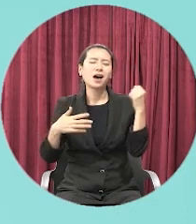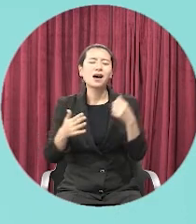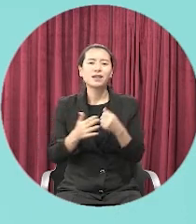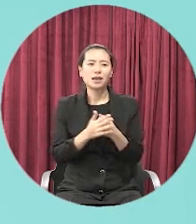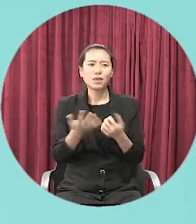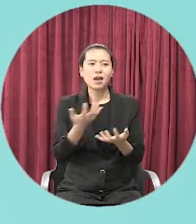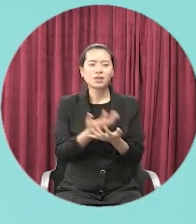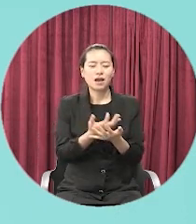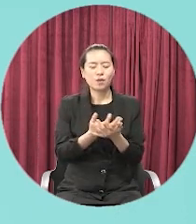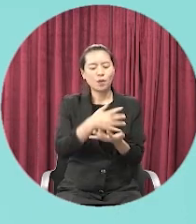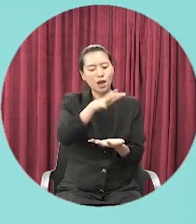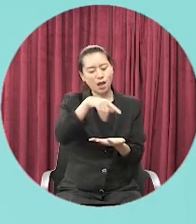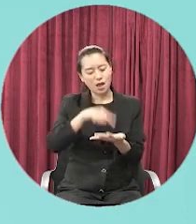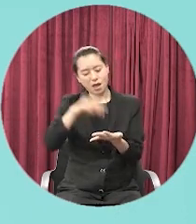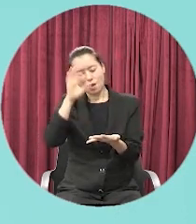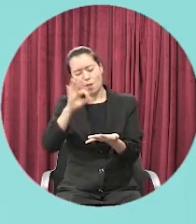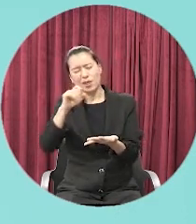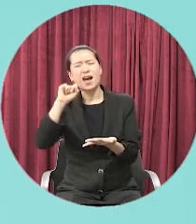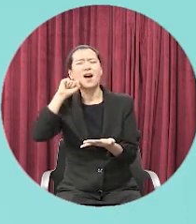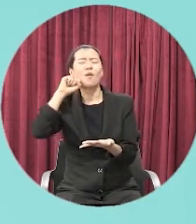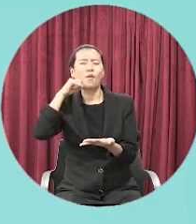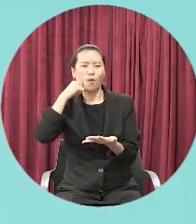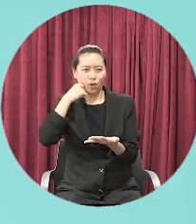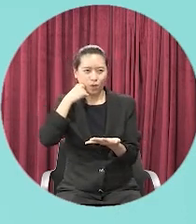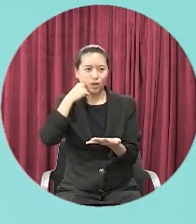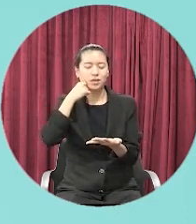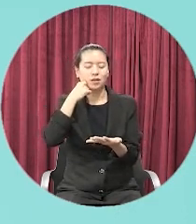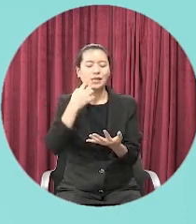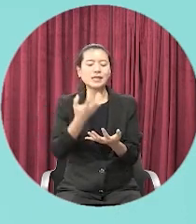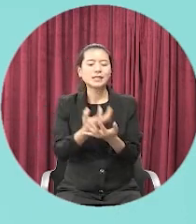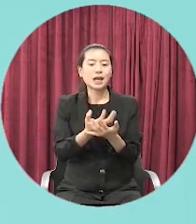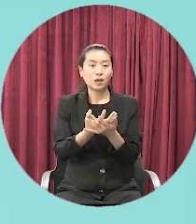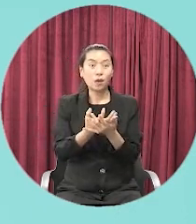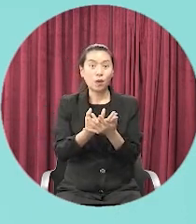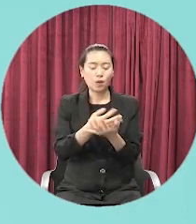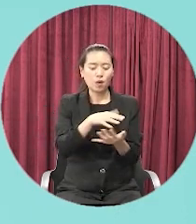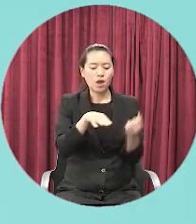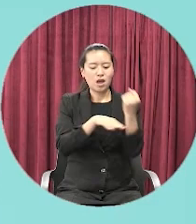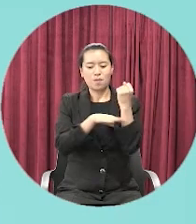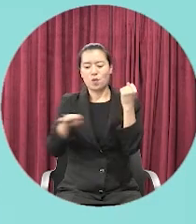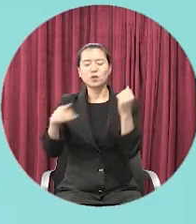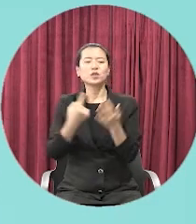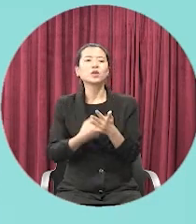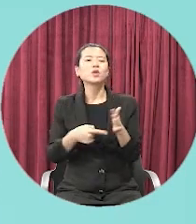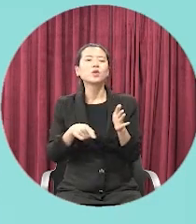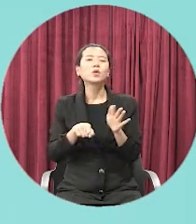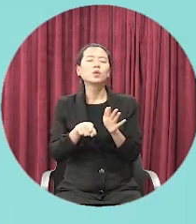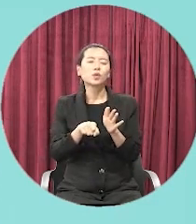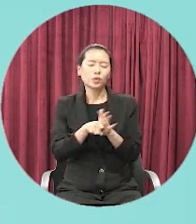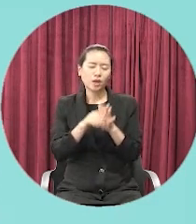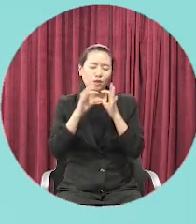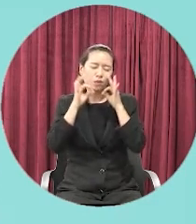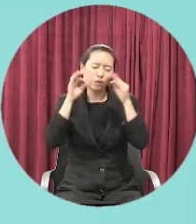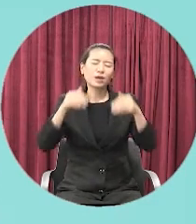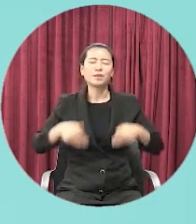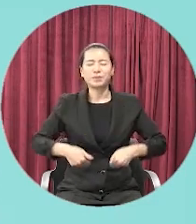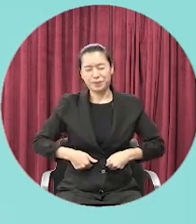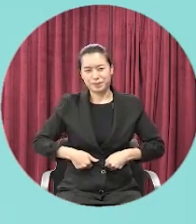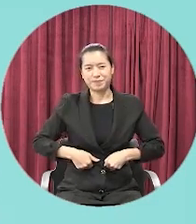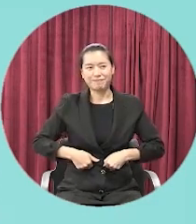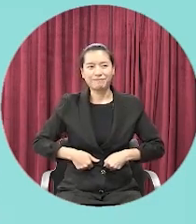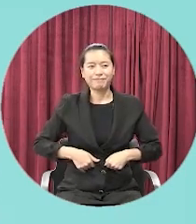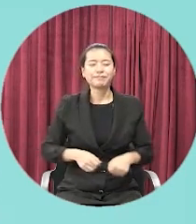이렇게 구독하는 데 어려움이 있었던 것 같습니다 그래서 이런 데이터를 뭔가 표준화하는 작업이 필요할 것으로 생각이 됩니다